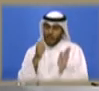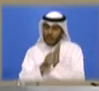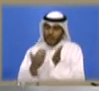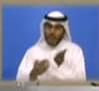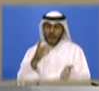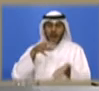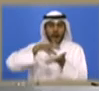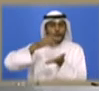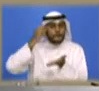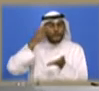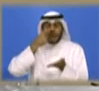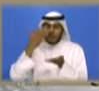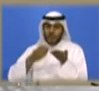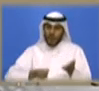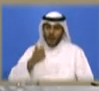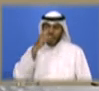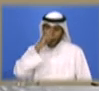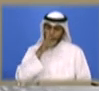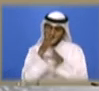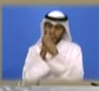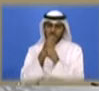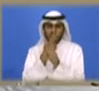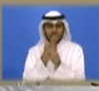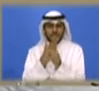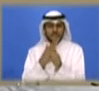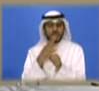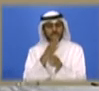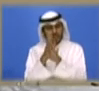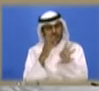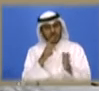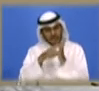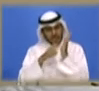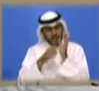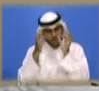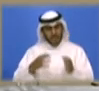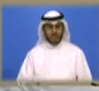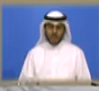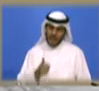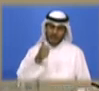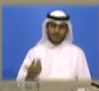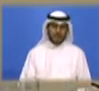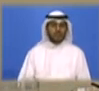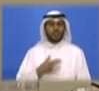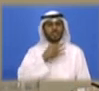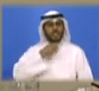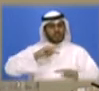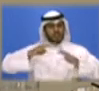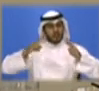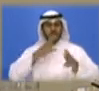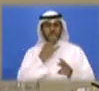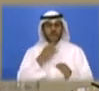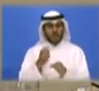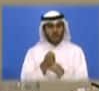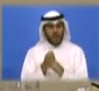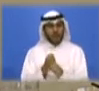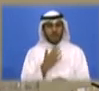في الخدمات التي تقدمها لضيوف الرحمن أو في التقنيات الحديثة التي يعني تم